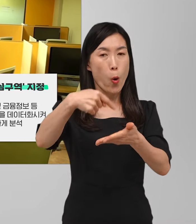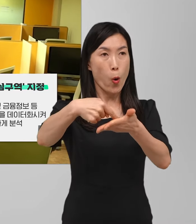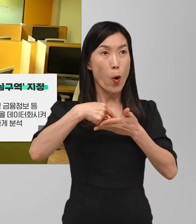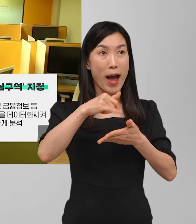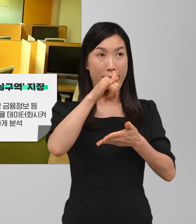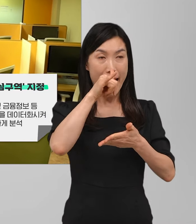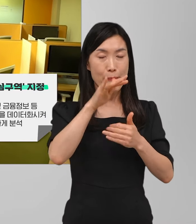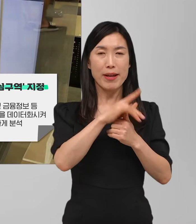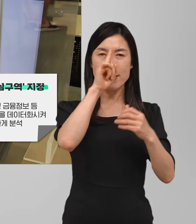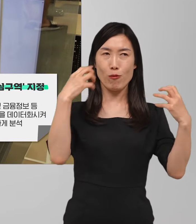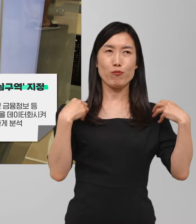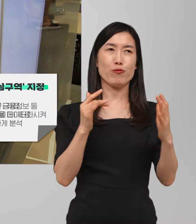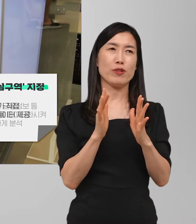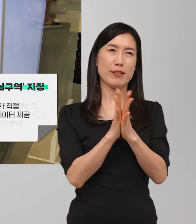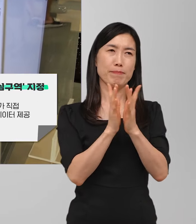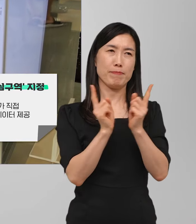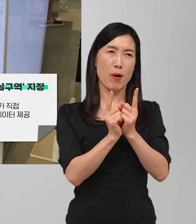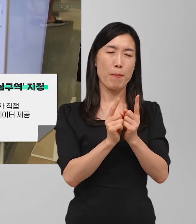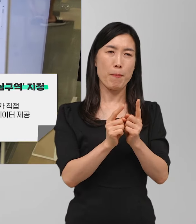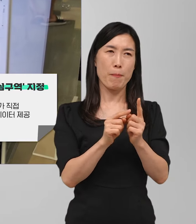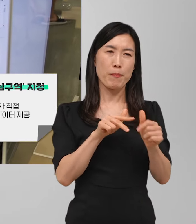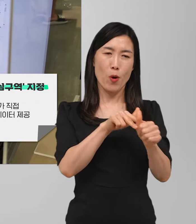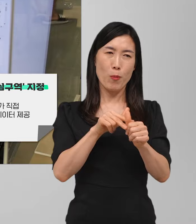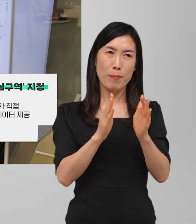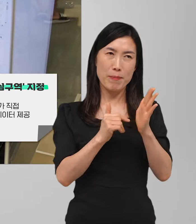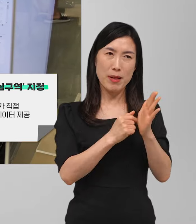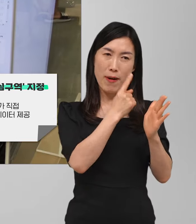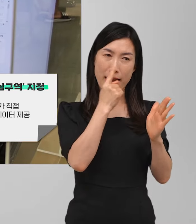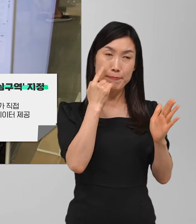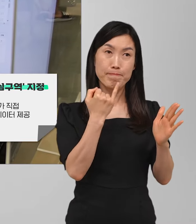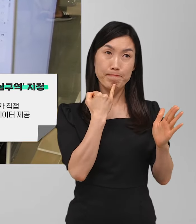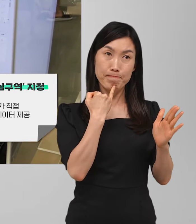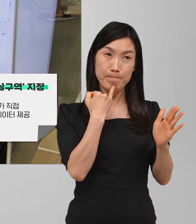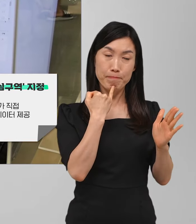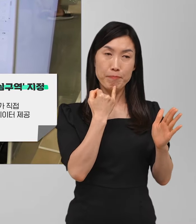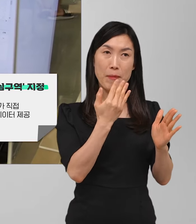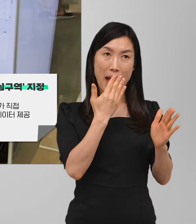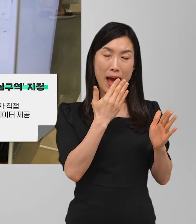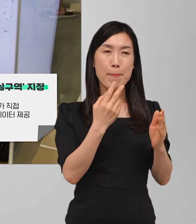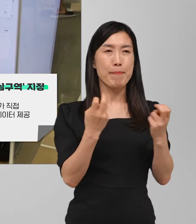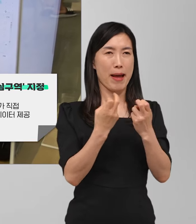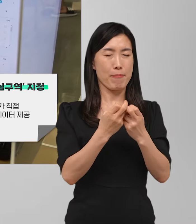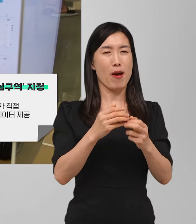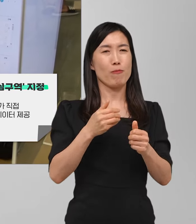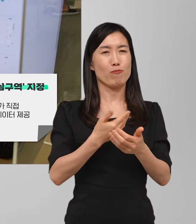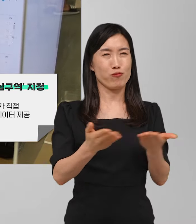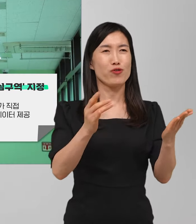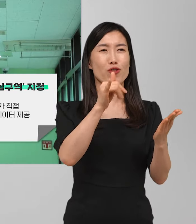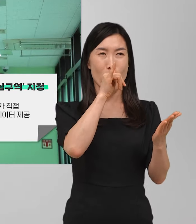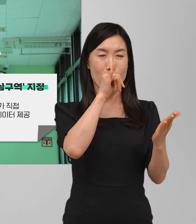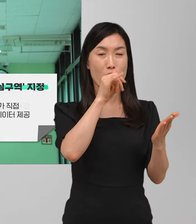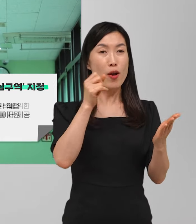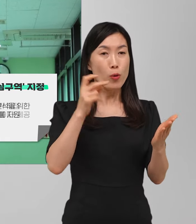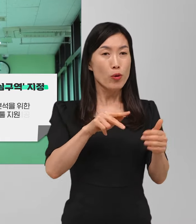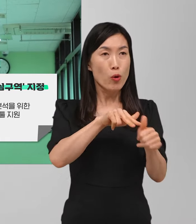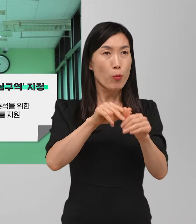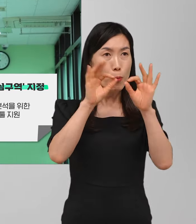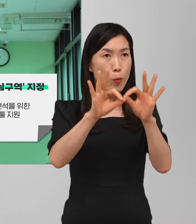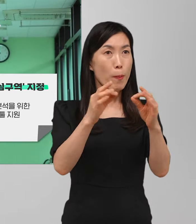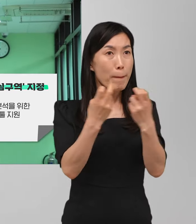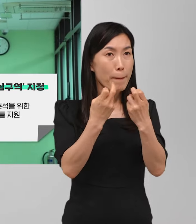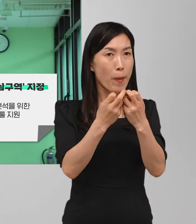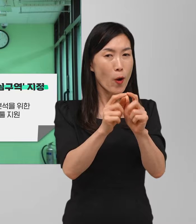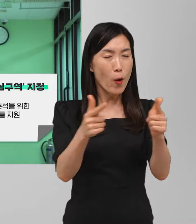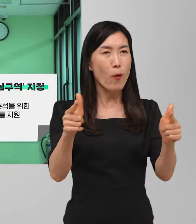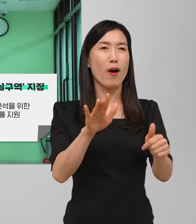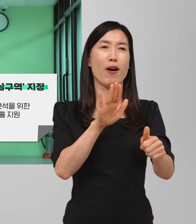안전하게 분석하고 또 정부가 직접 비공개 데이터를 제공할 수 있는 그런 방향도 열리게 되고요. 또 그거를 분석하기 위한 여러